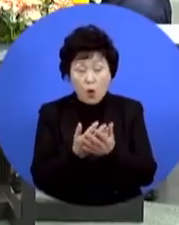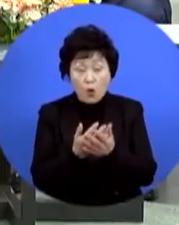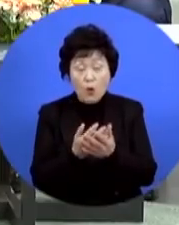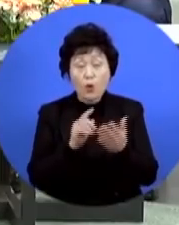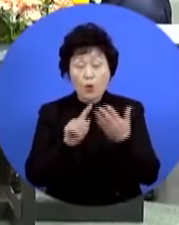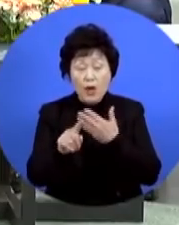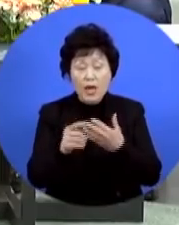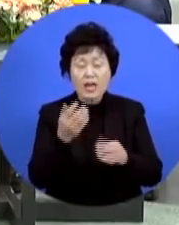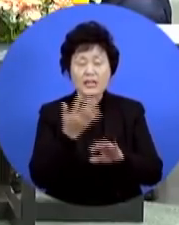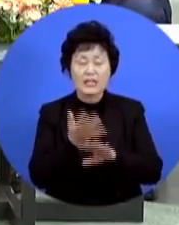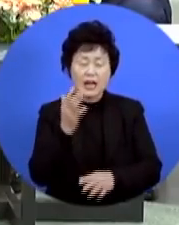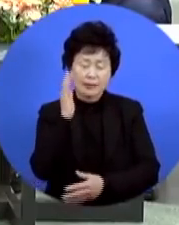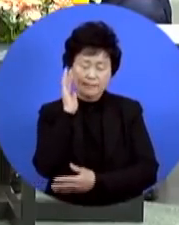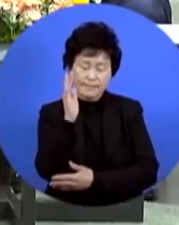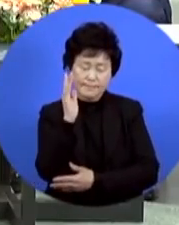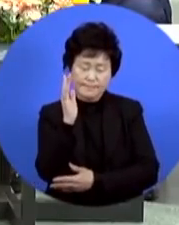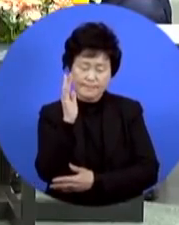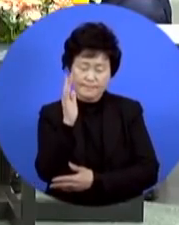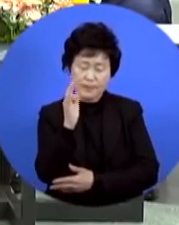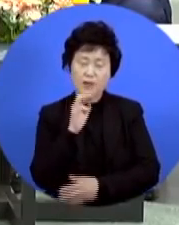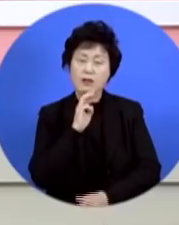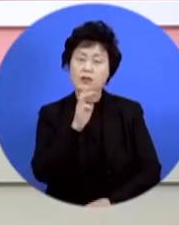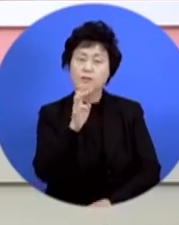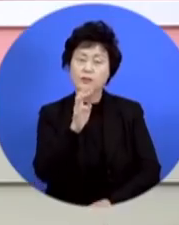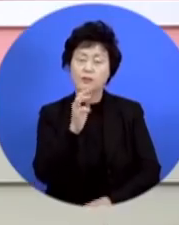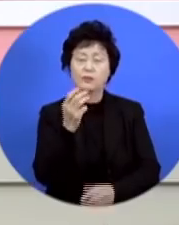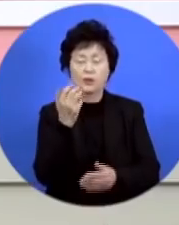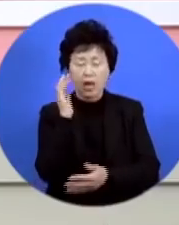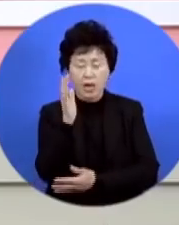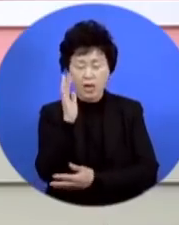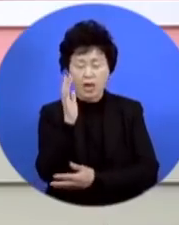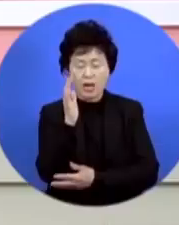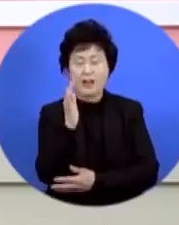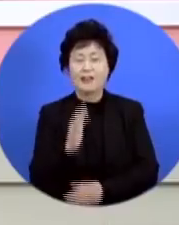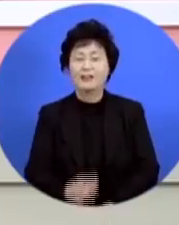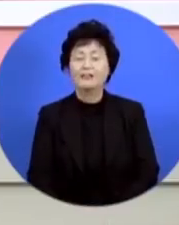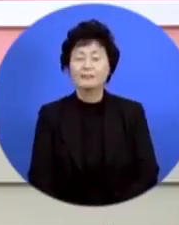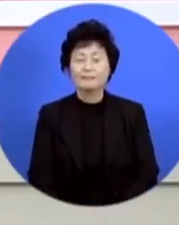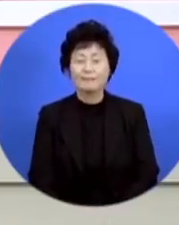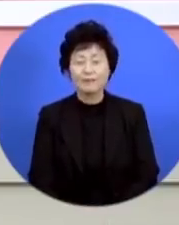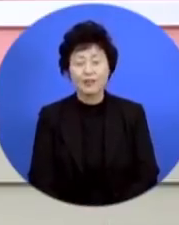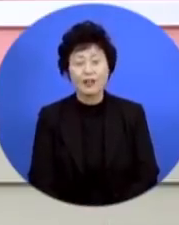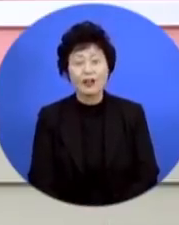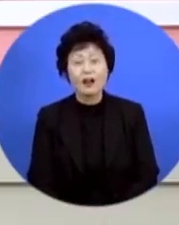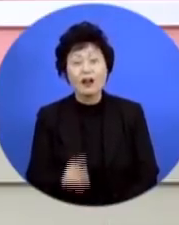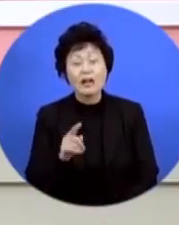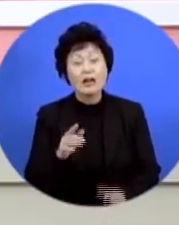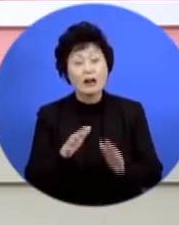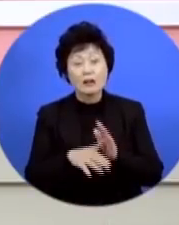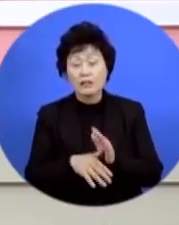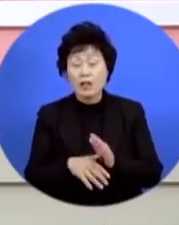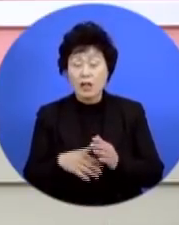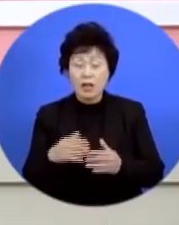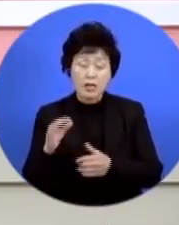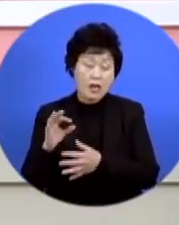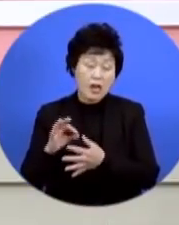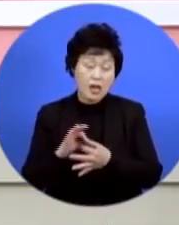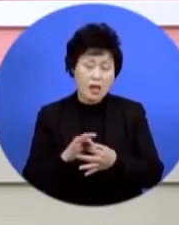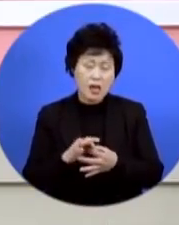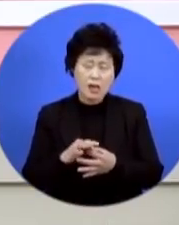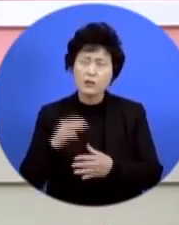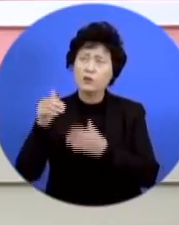다음에 찾아가셨어요 그 목사님을? 아니요 그 교수님을, 교수님을 나중에 얘기했죠. 거기서는 아직 결정이 안 났어요. 계속 압박을